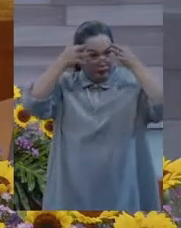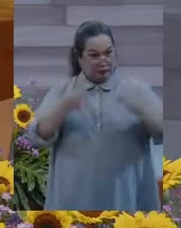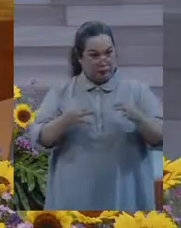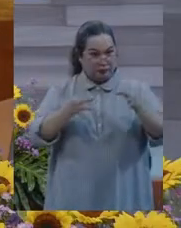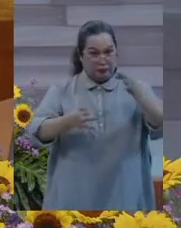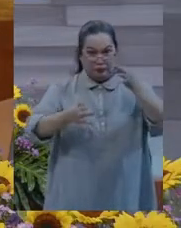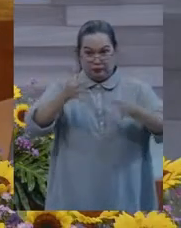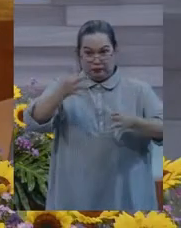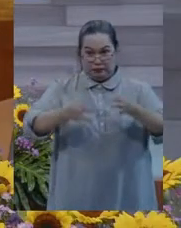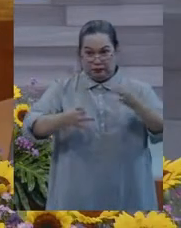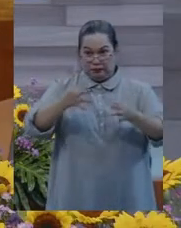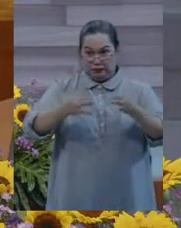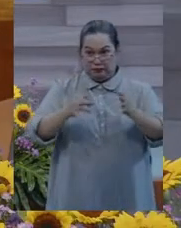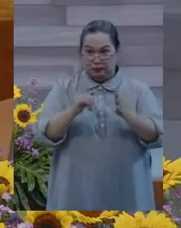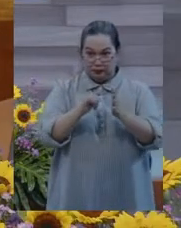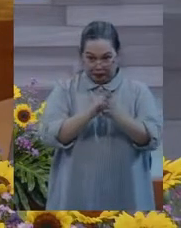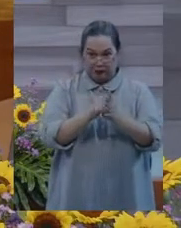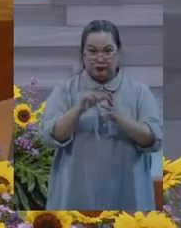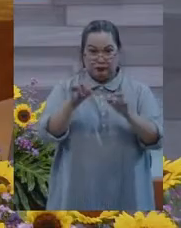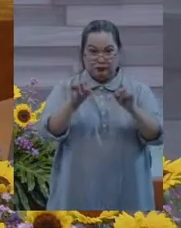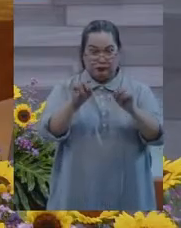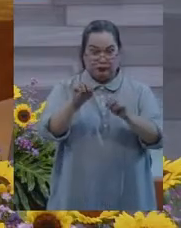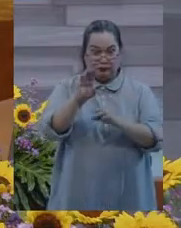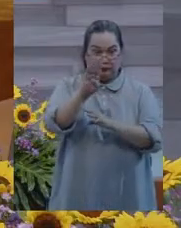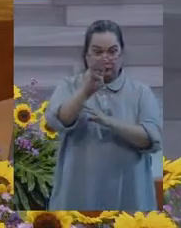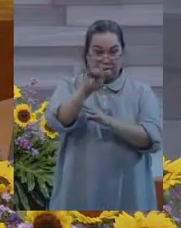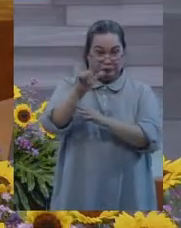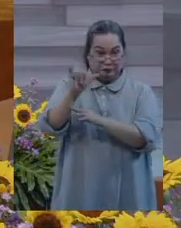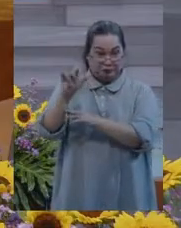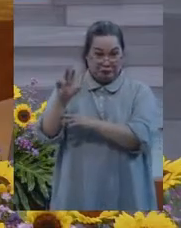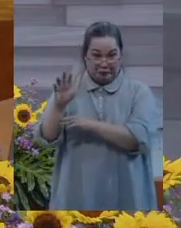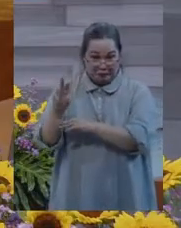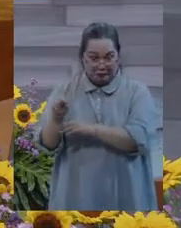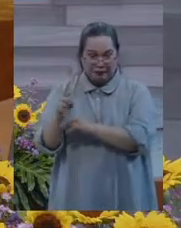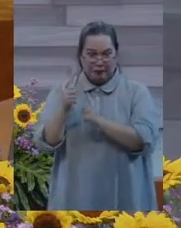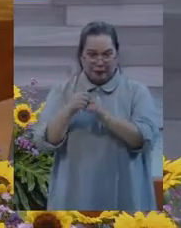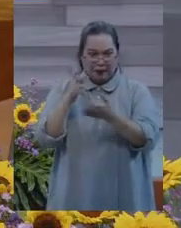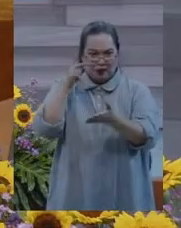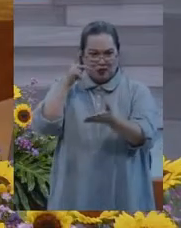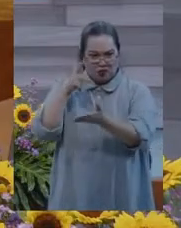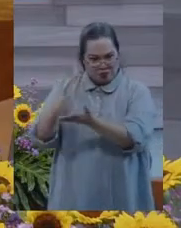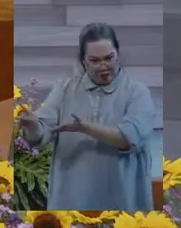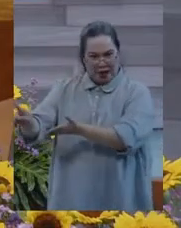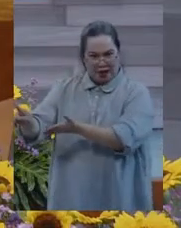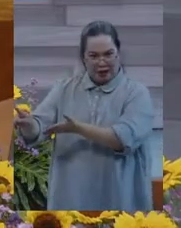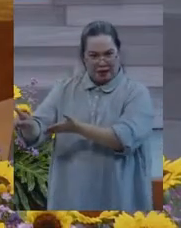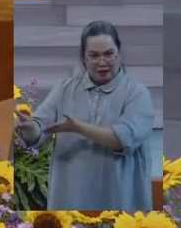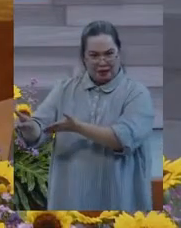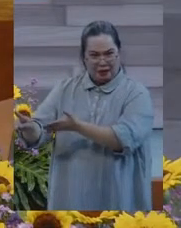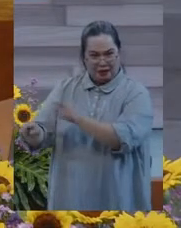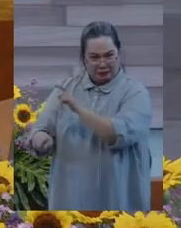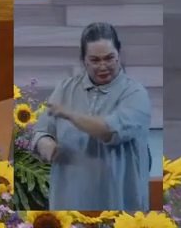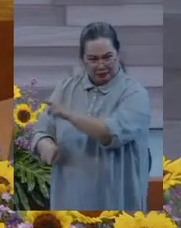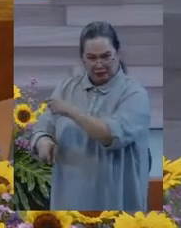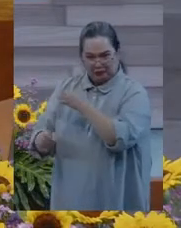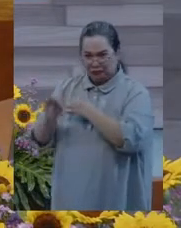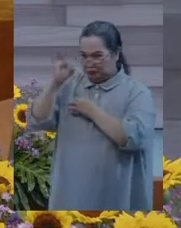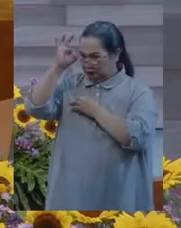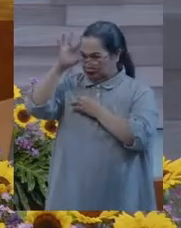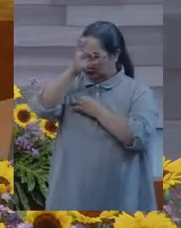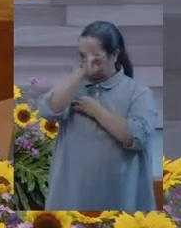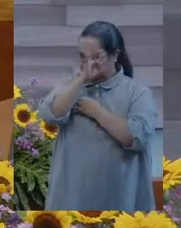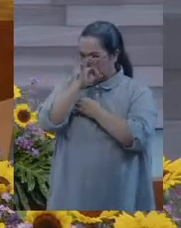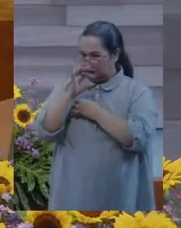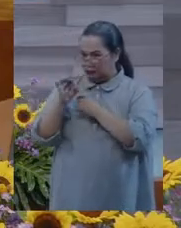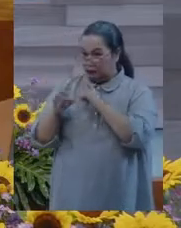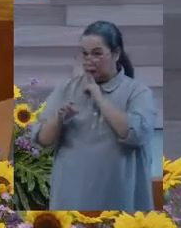ang ginawa ni Balaam. Ginawa niya yon para siya'y bayaran. So, yung pong